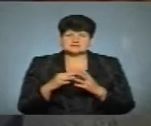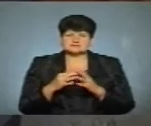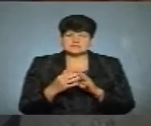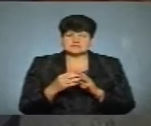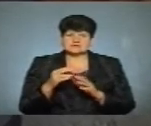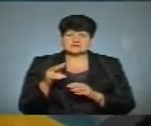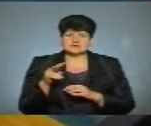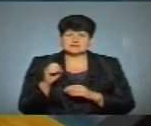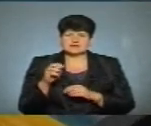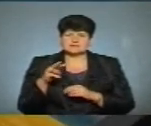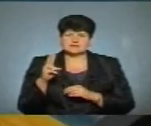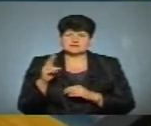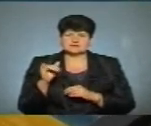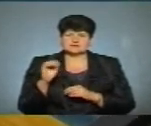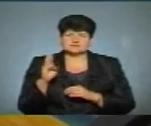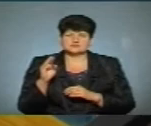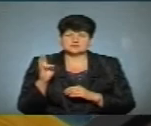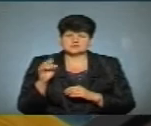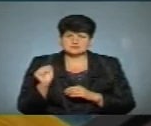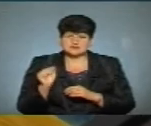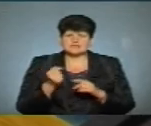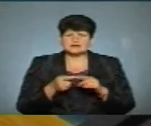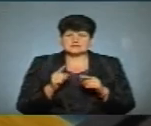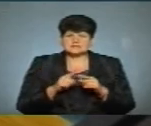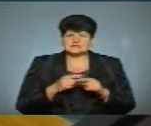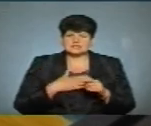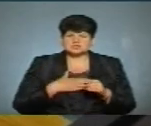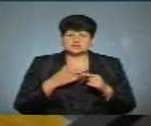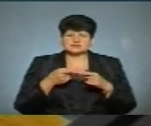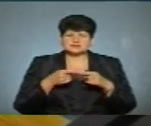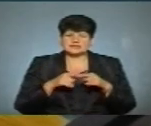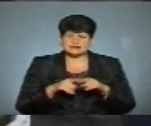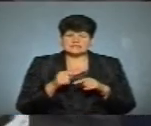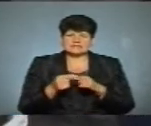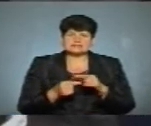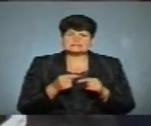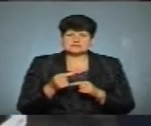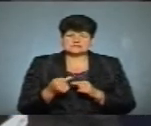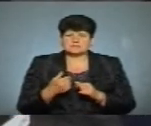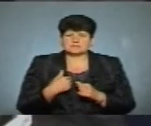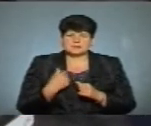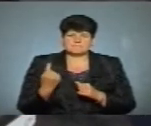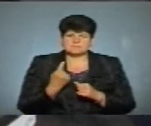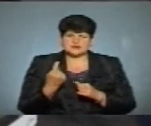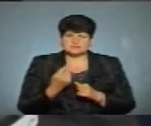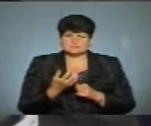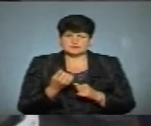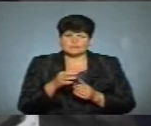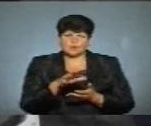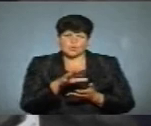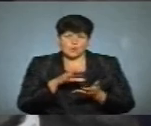теперішня Лемківщина. Ми дотримуємося певних канонів. Це наша техніка, це техніка наслідування. Ми перше дістаємо